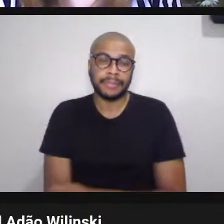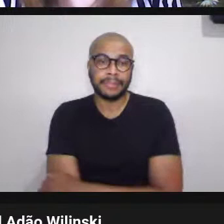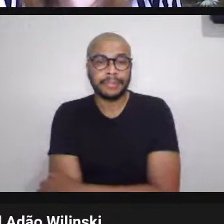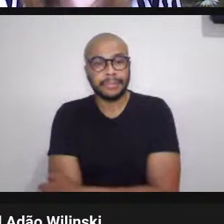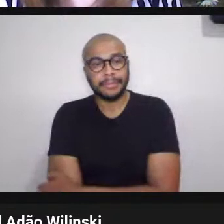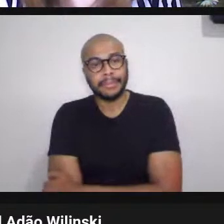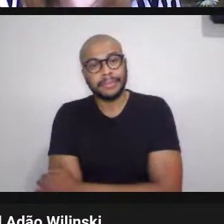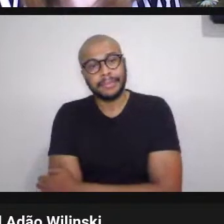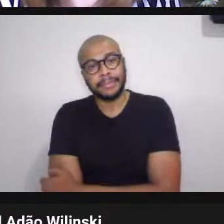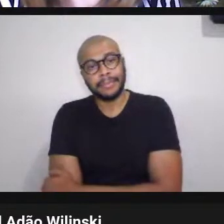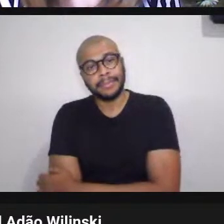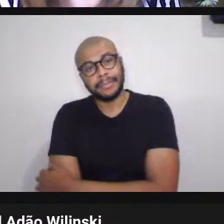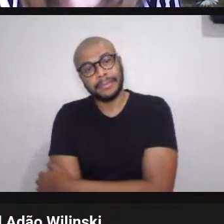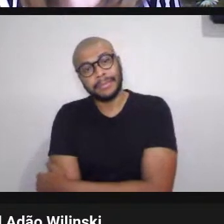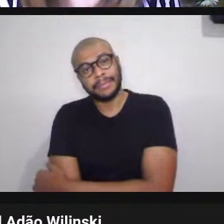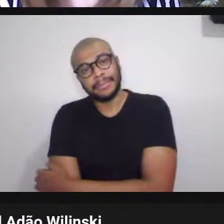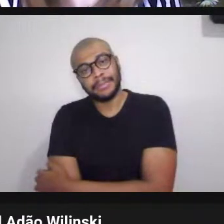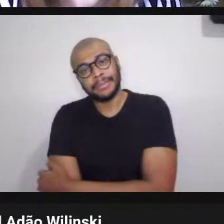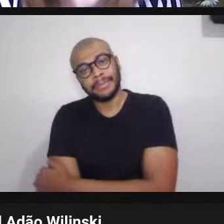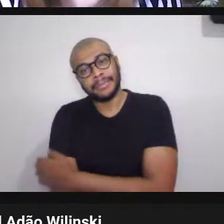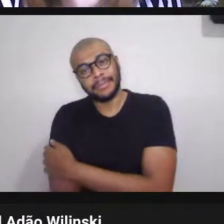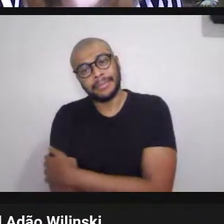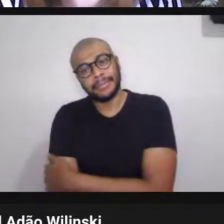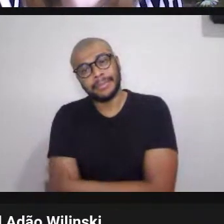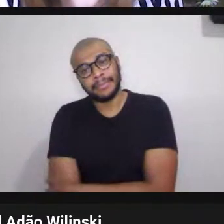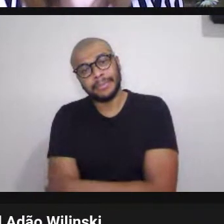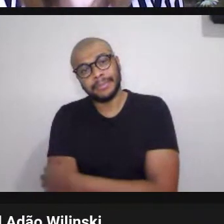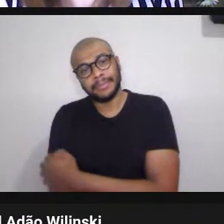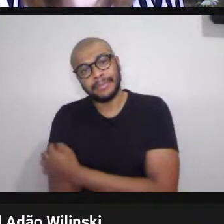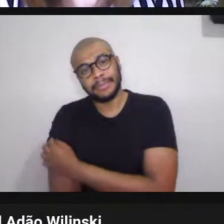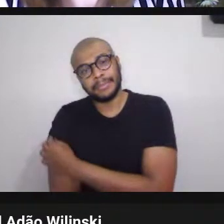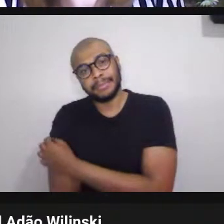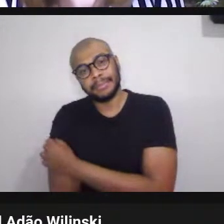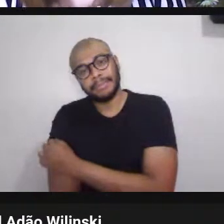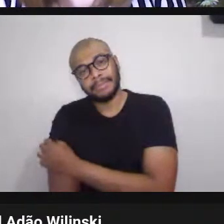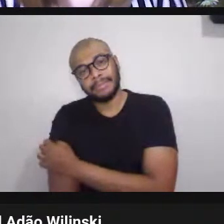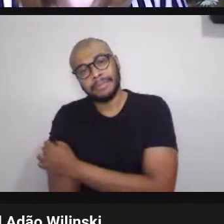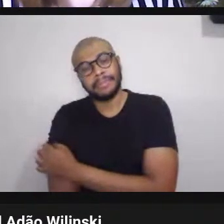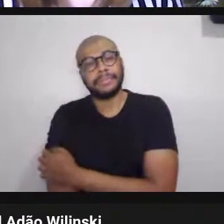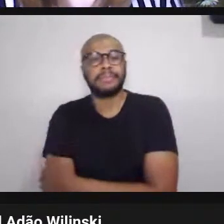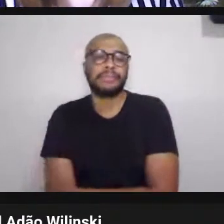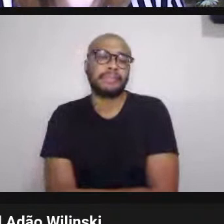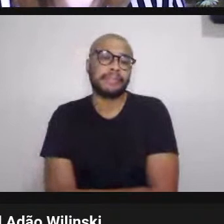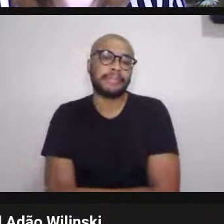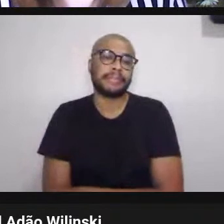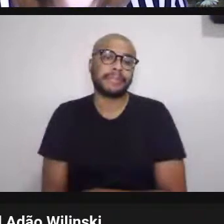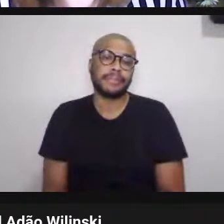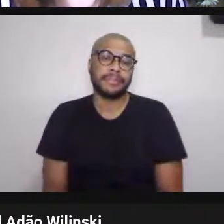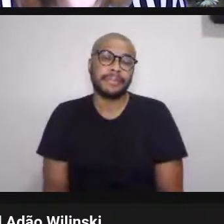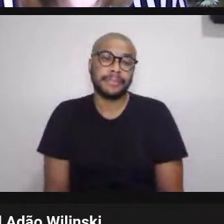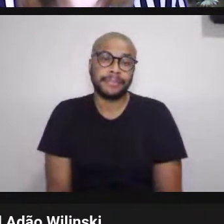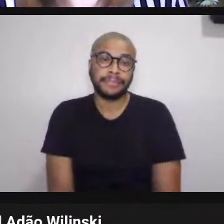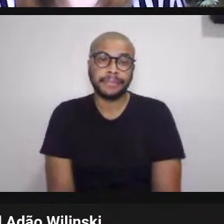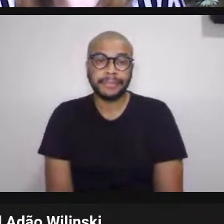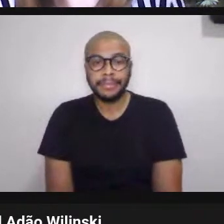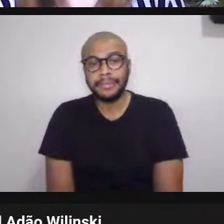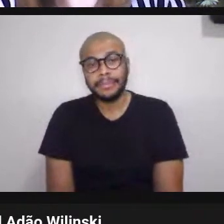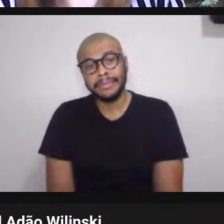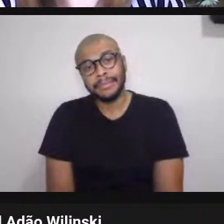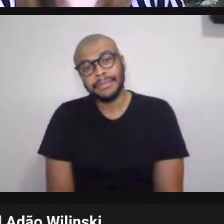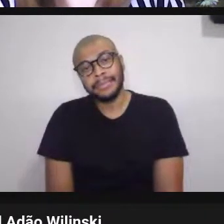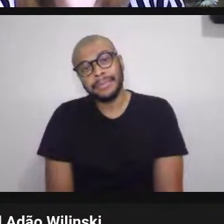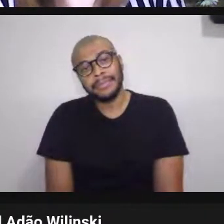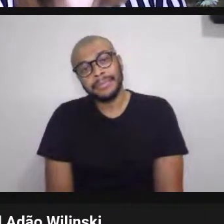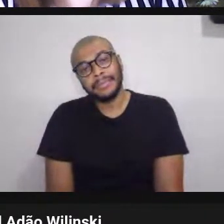ale także na przykład może być niemiecka. No i w ten sposób mogło to nazwisko powstać. Niejednoznaczne